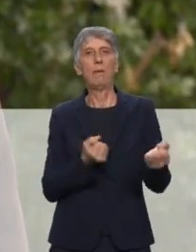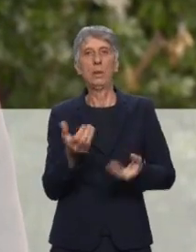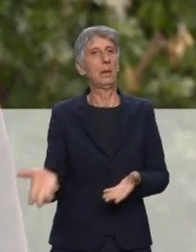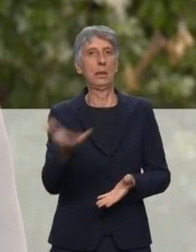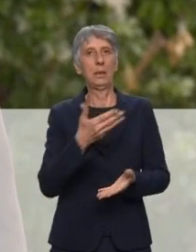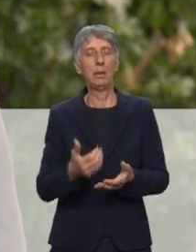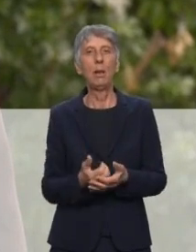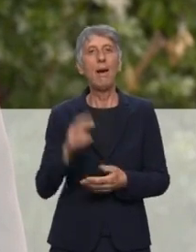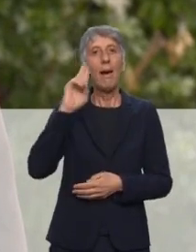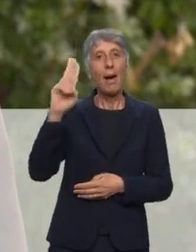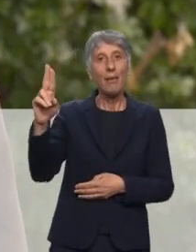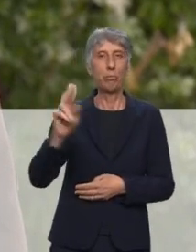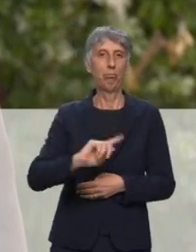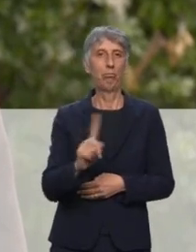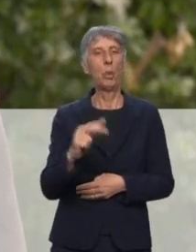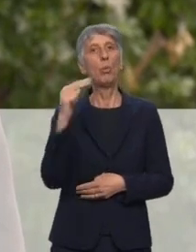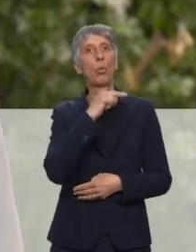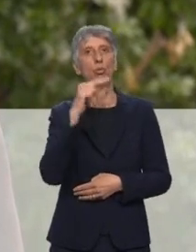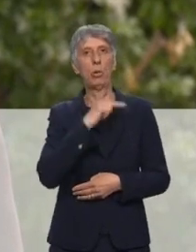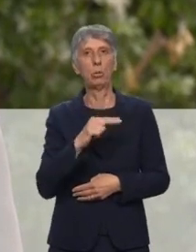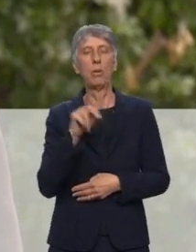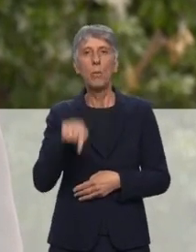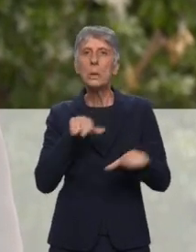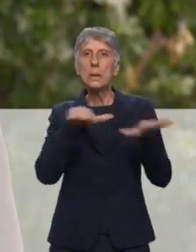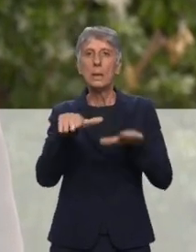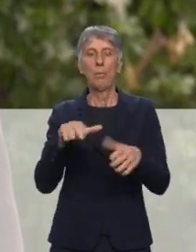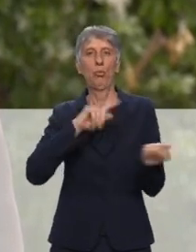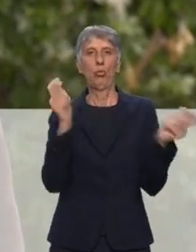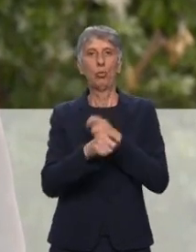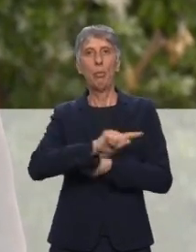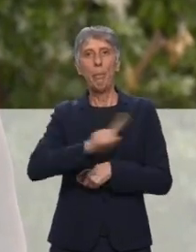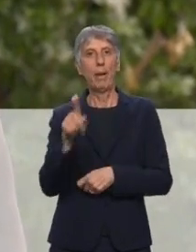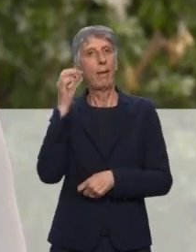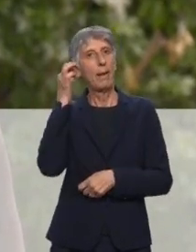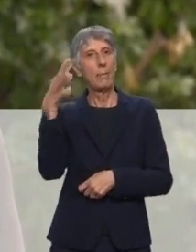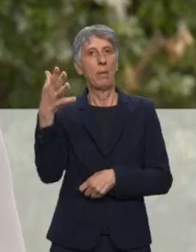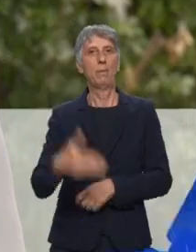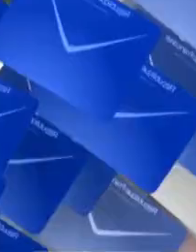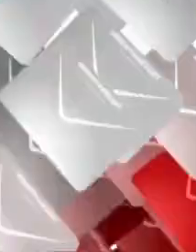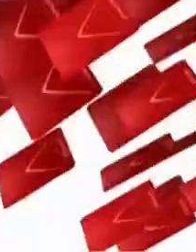services. Plus qu'une utopie, c'est une urgence. Changeons le système, pas le climat.